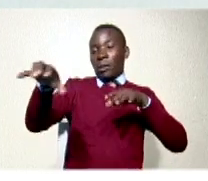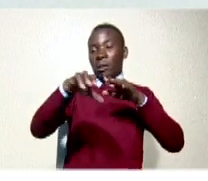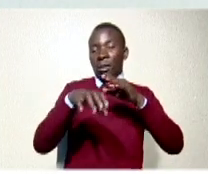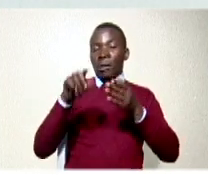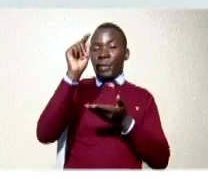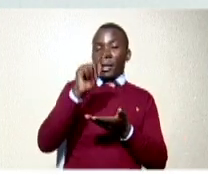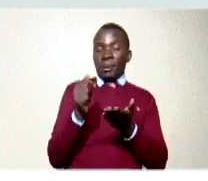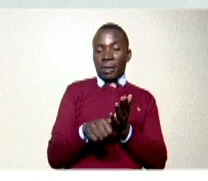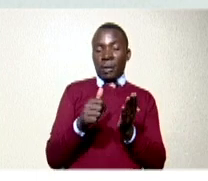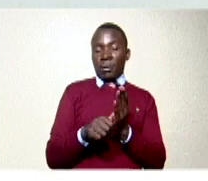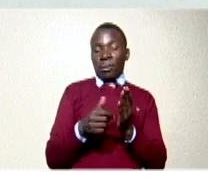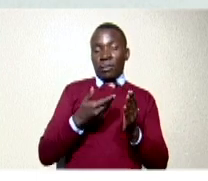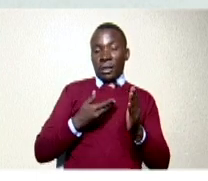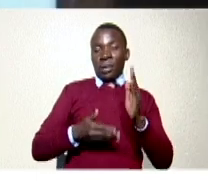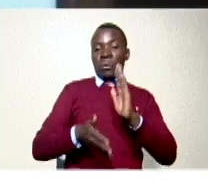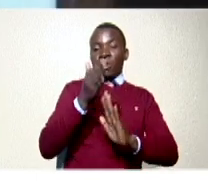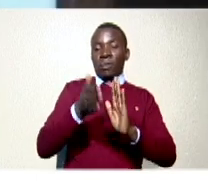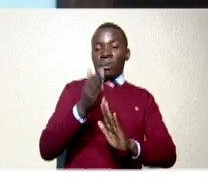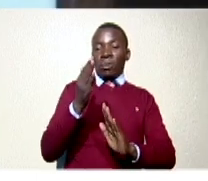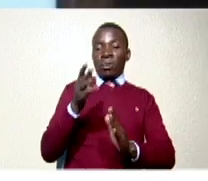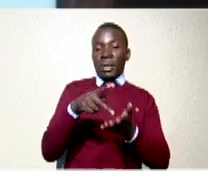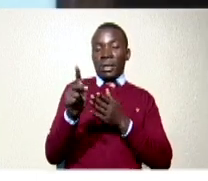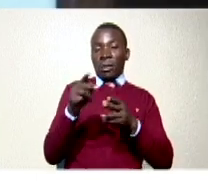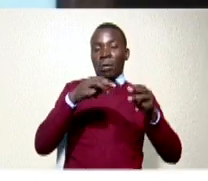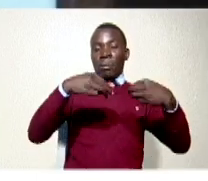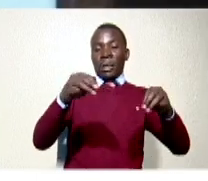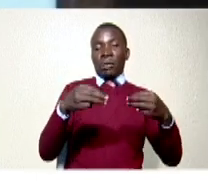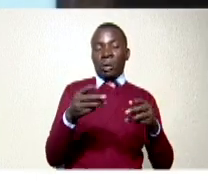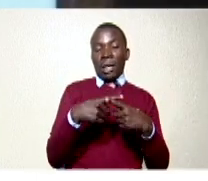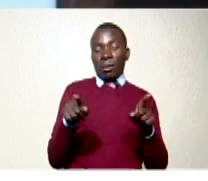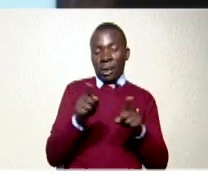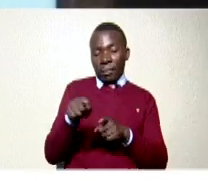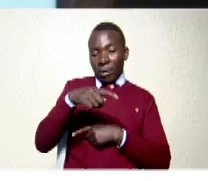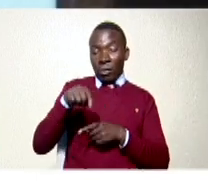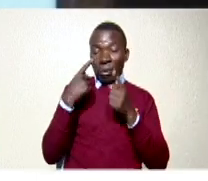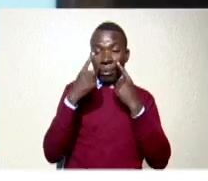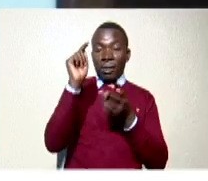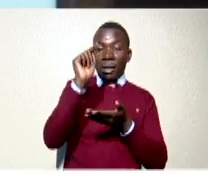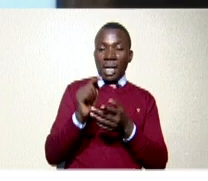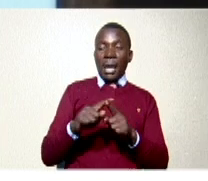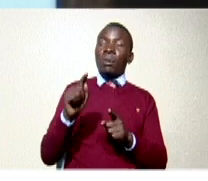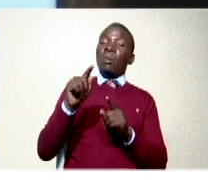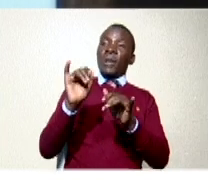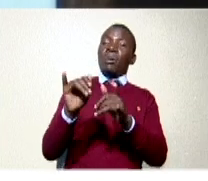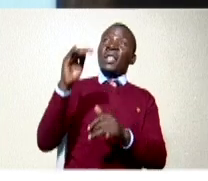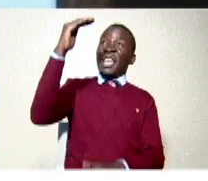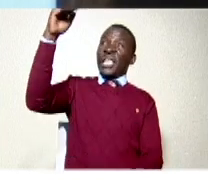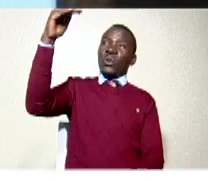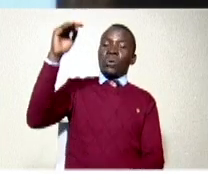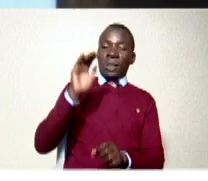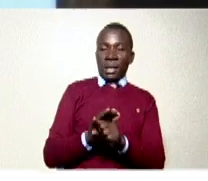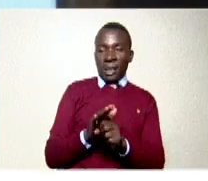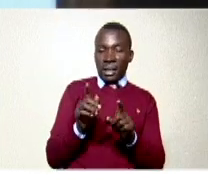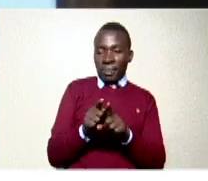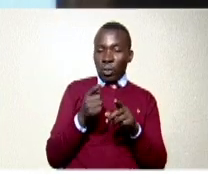kumuvuduko w'ibiciro ku masoko. So uko tubona twebwe birimo biragenda bimanuka ariko biracyari hejuru uko twavuze. Kandi